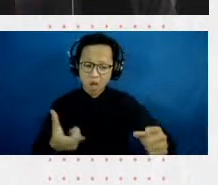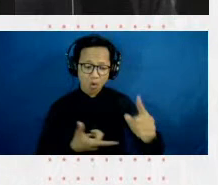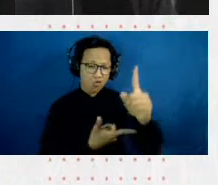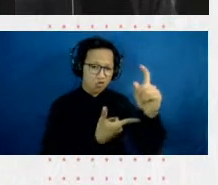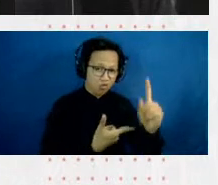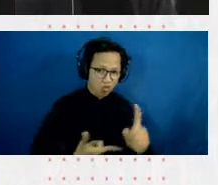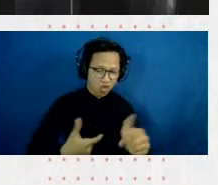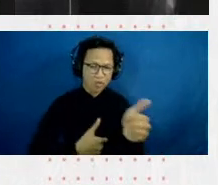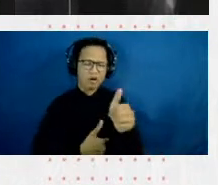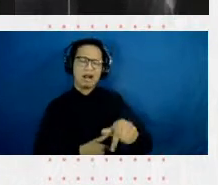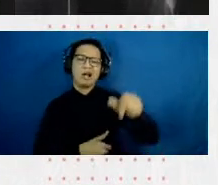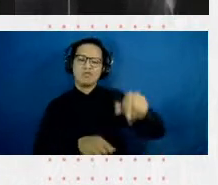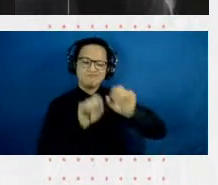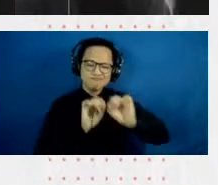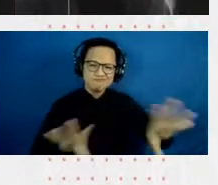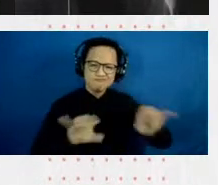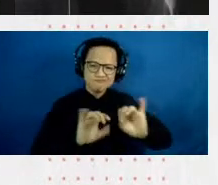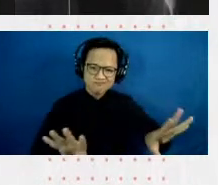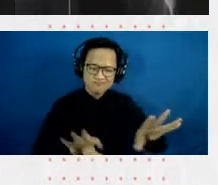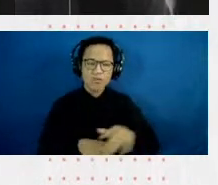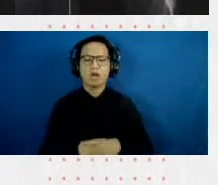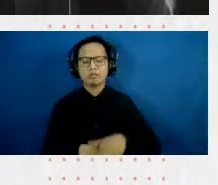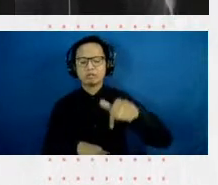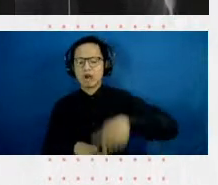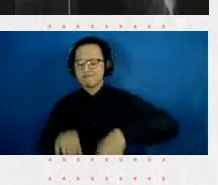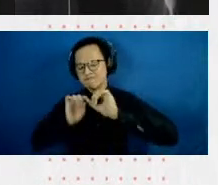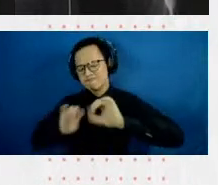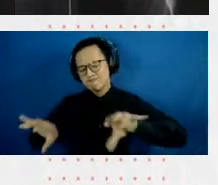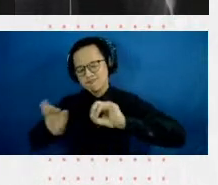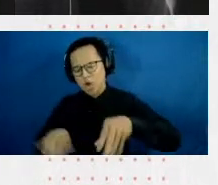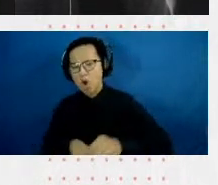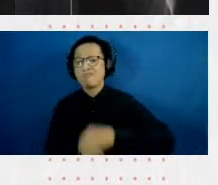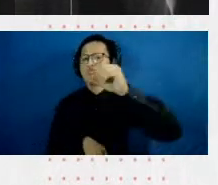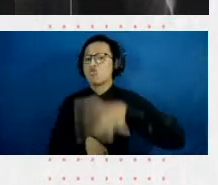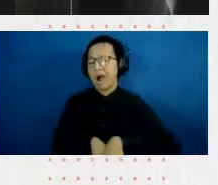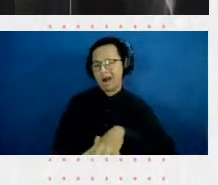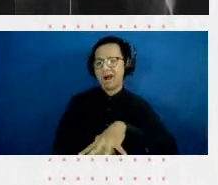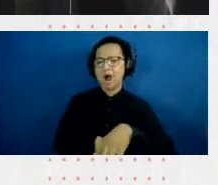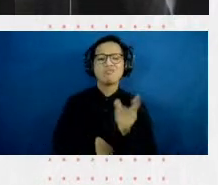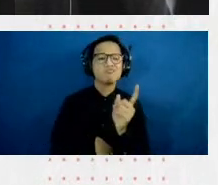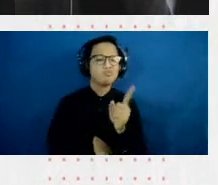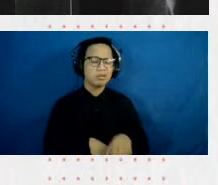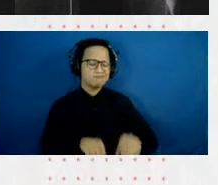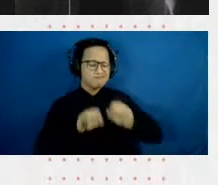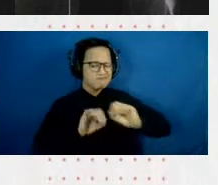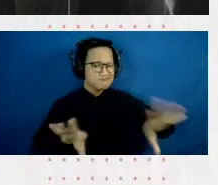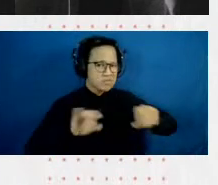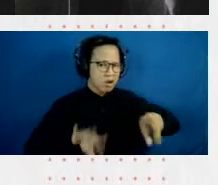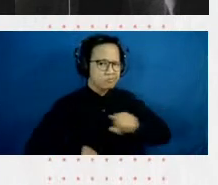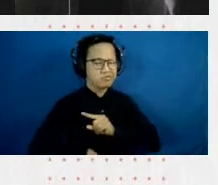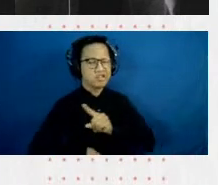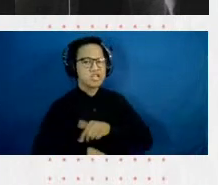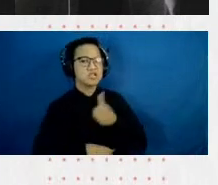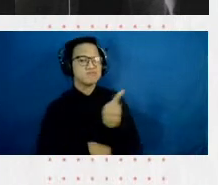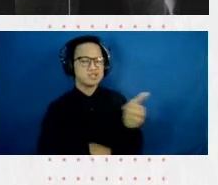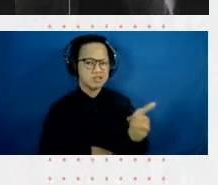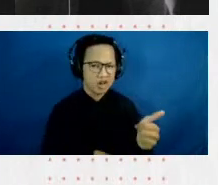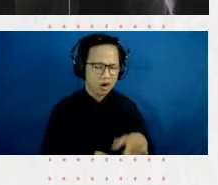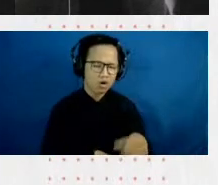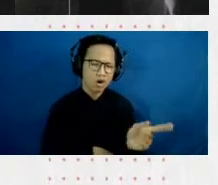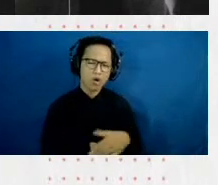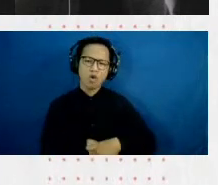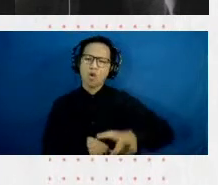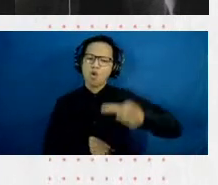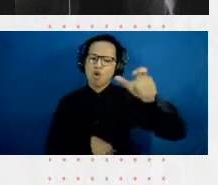Jadi media promosi itu sekarang sebenarnya tidak terlalu mahal. Karena marketing itu ada di mereka. Makin banyak mereka mereview kita, makin banyak lagi kan